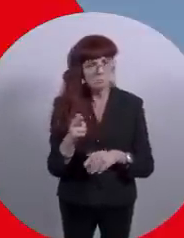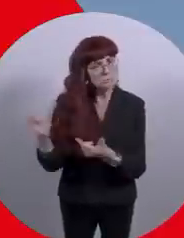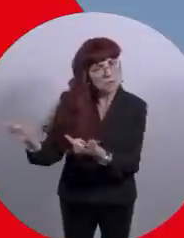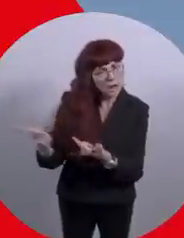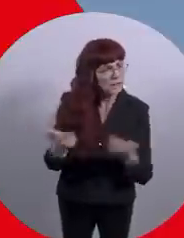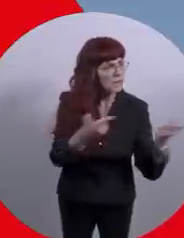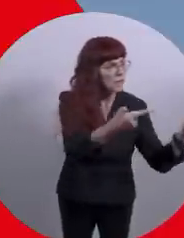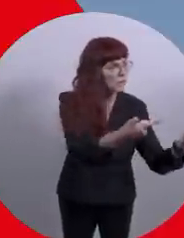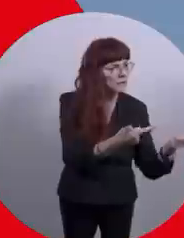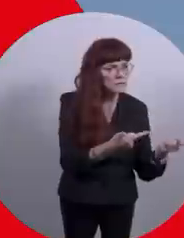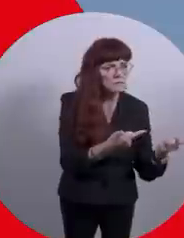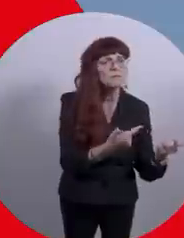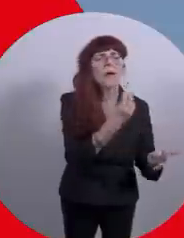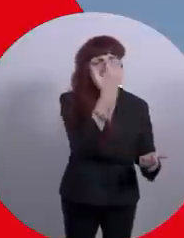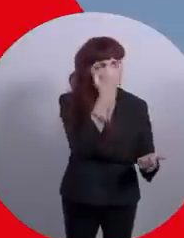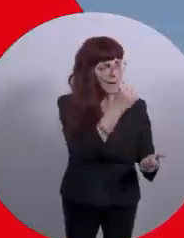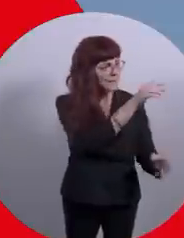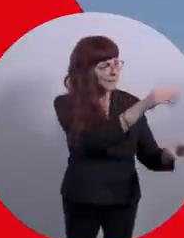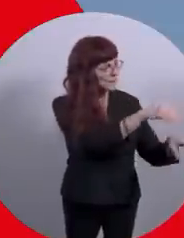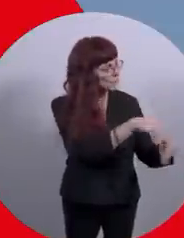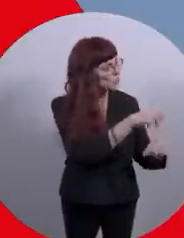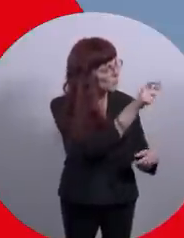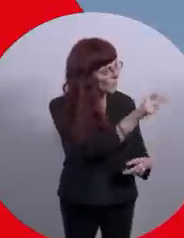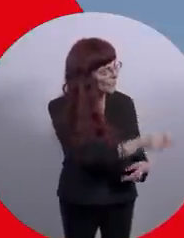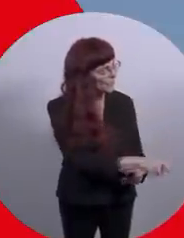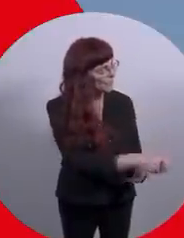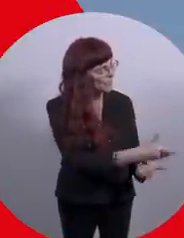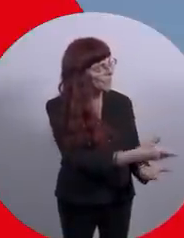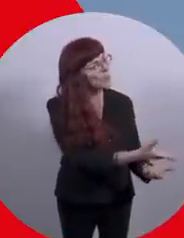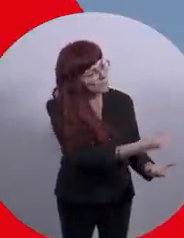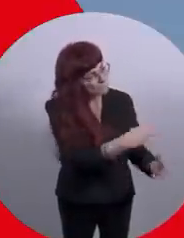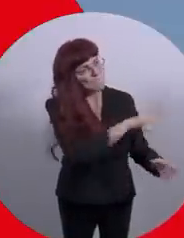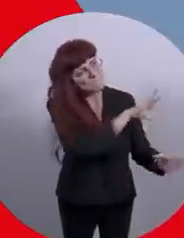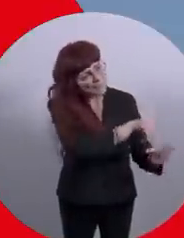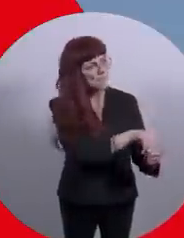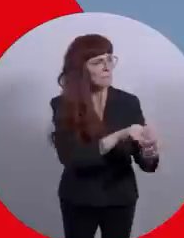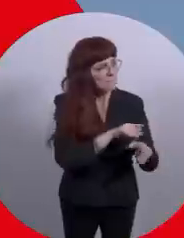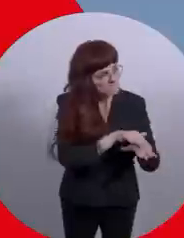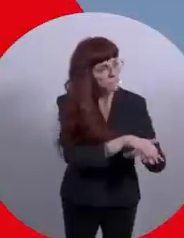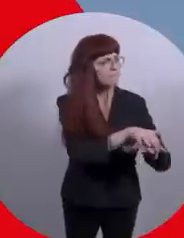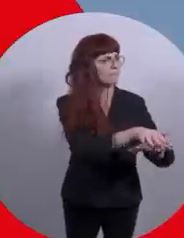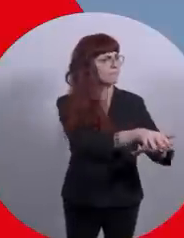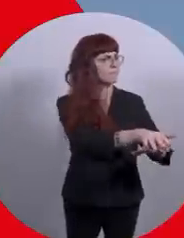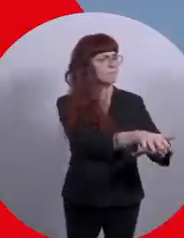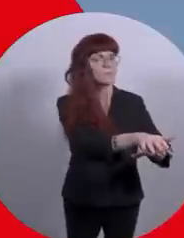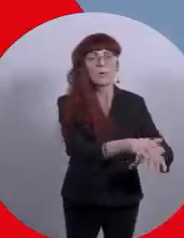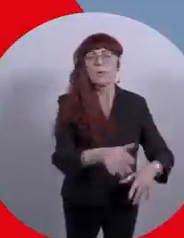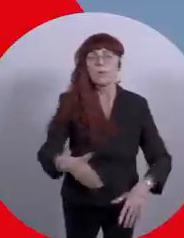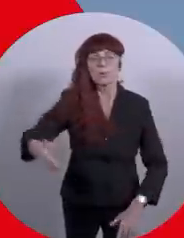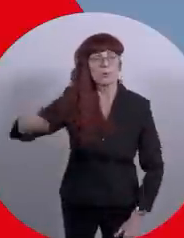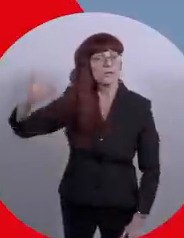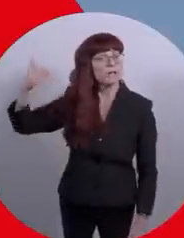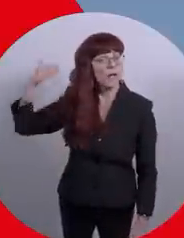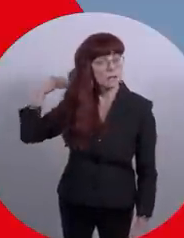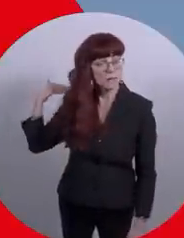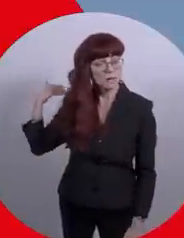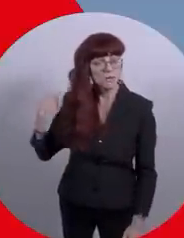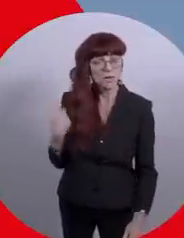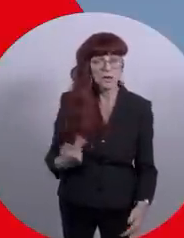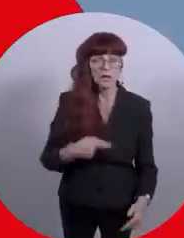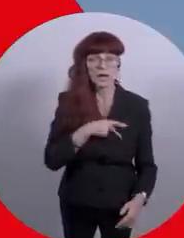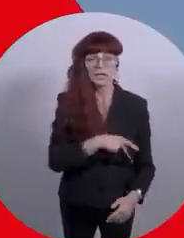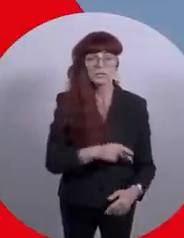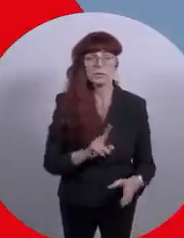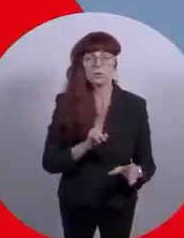weil wir sie ernst genommen haben und weil diese mitgenommen haben und seit dieser Zeit bin ich in der